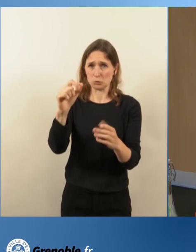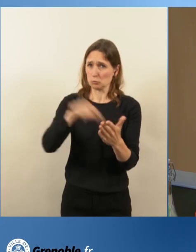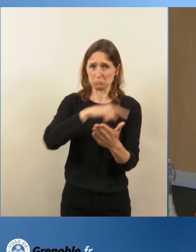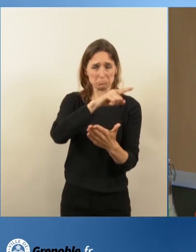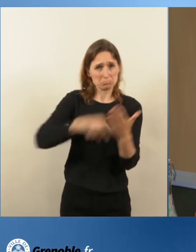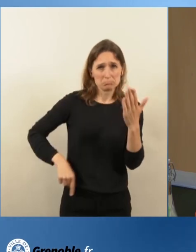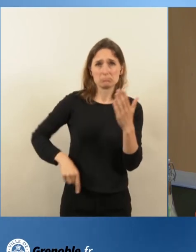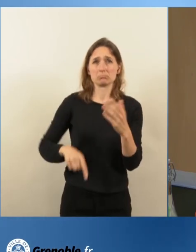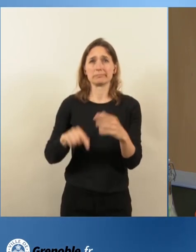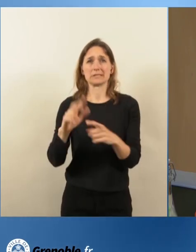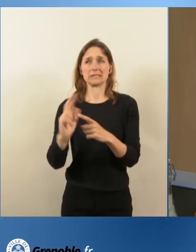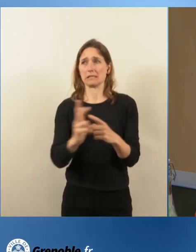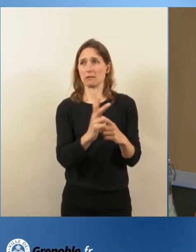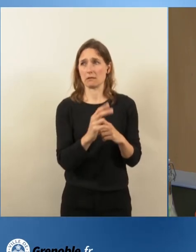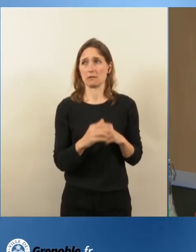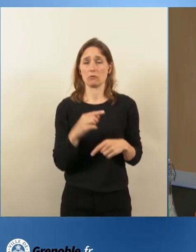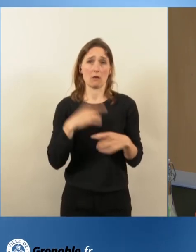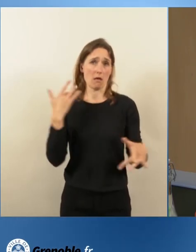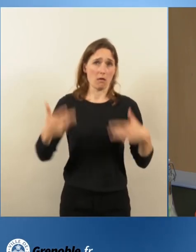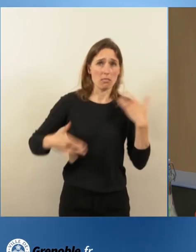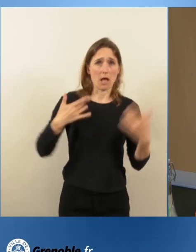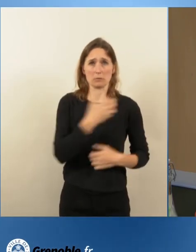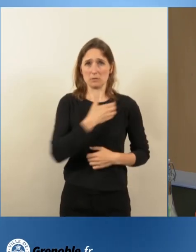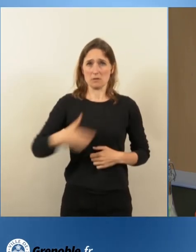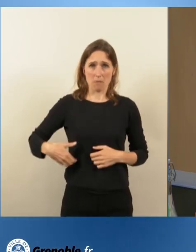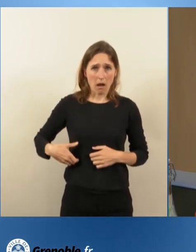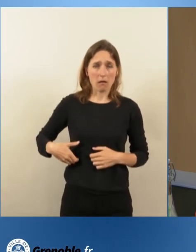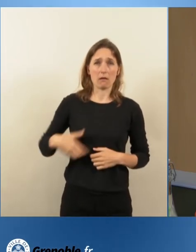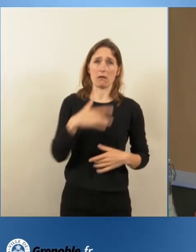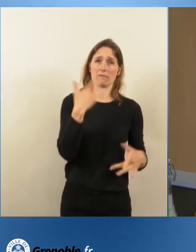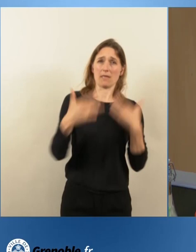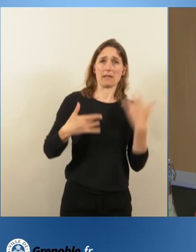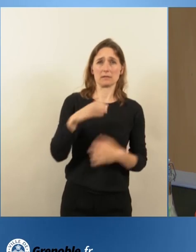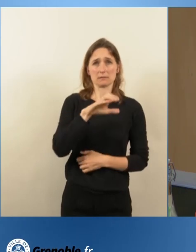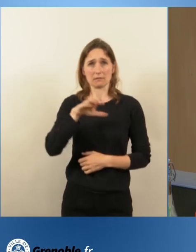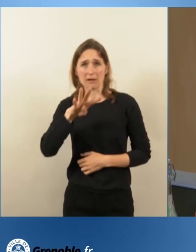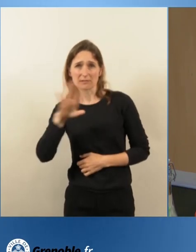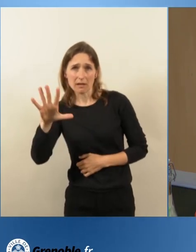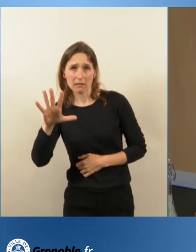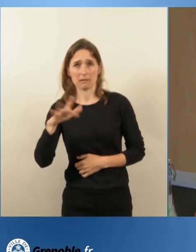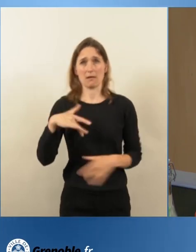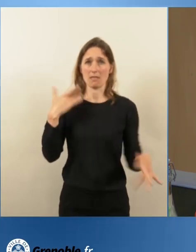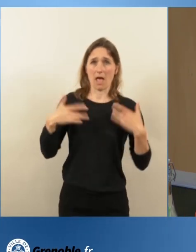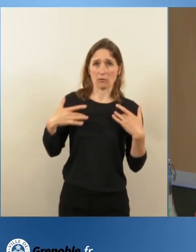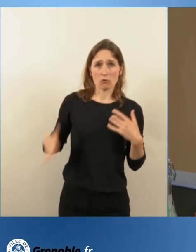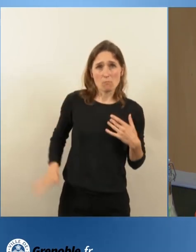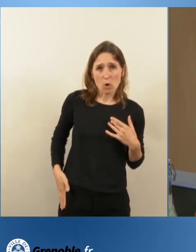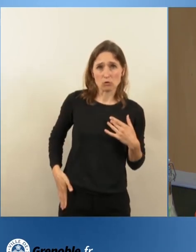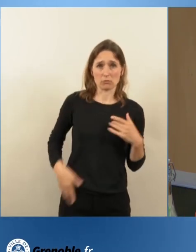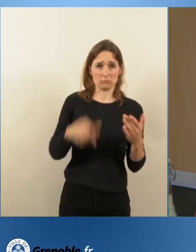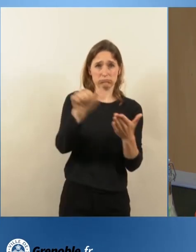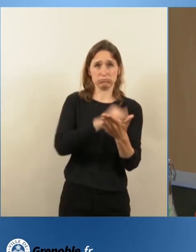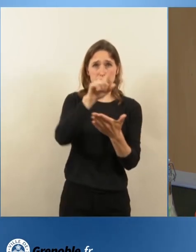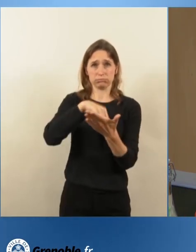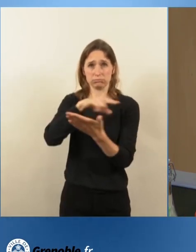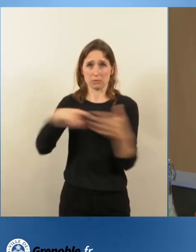main des théâtres municipal de théâtre 145 et de théâtre de Poche ne répond pas aux